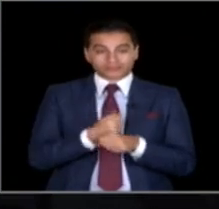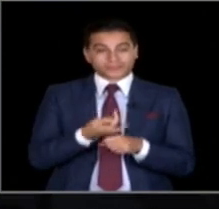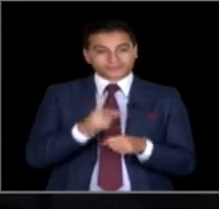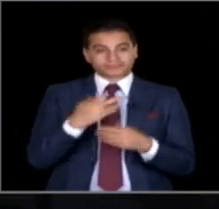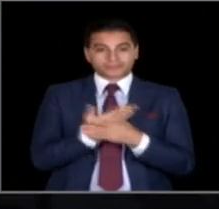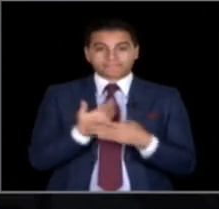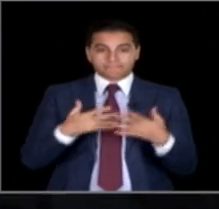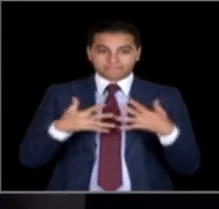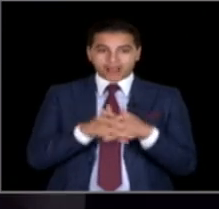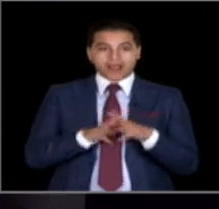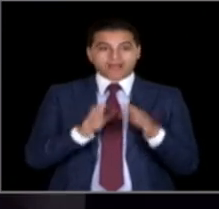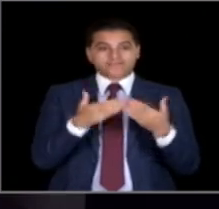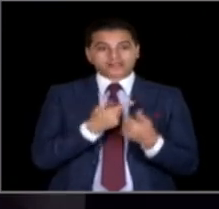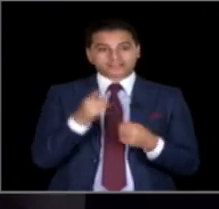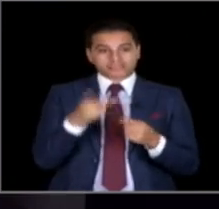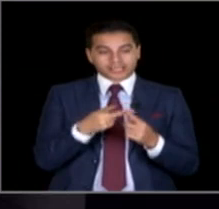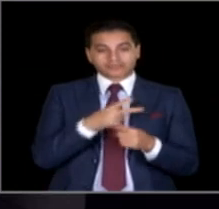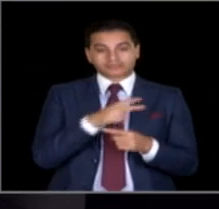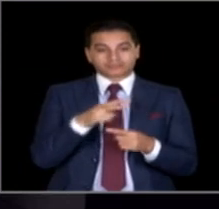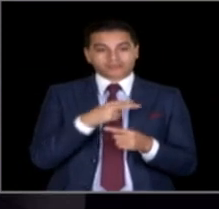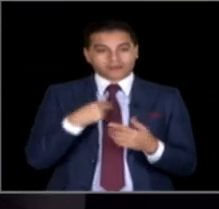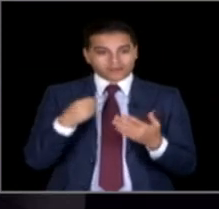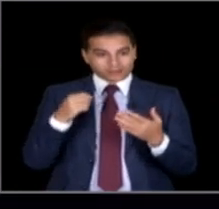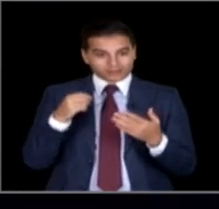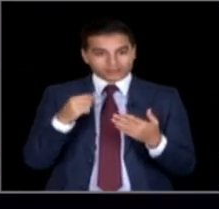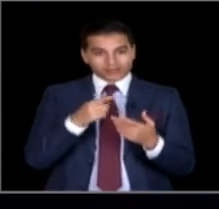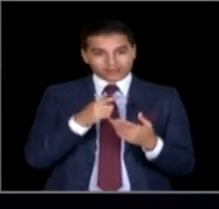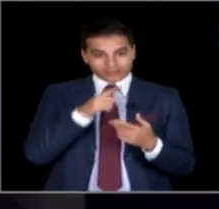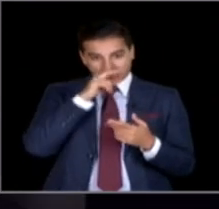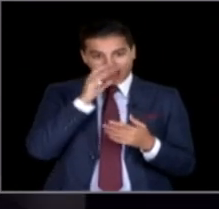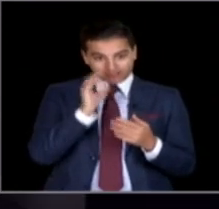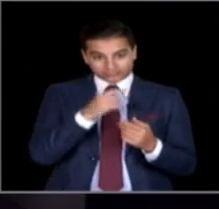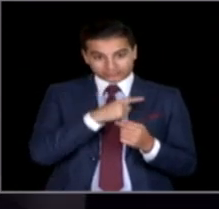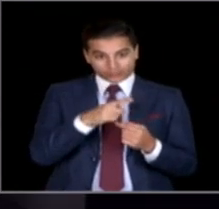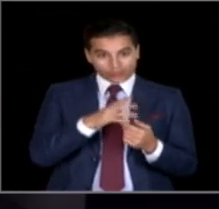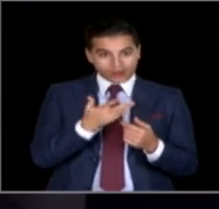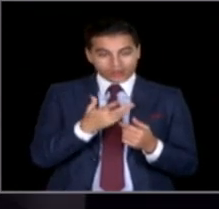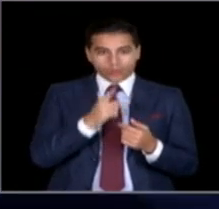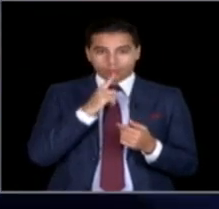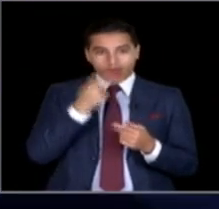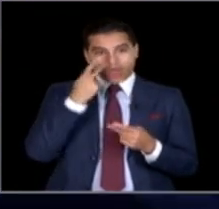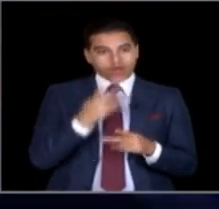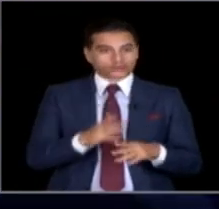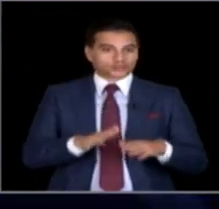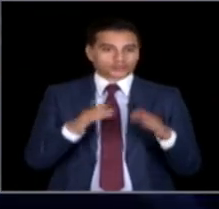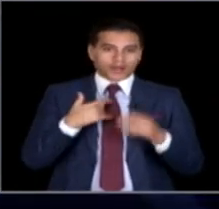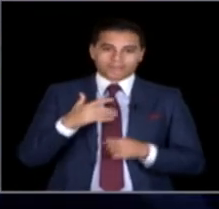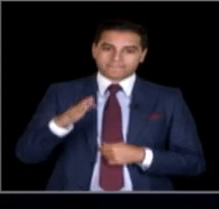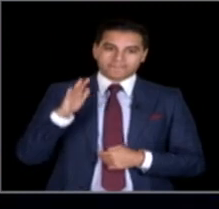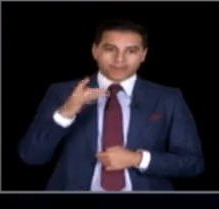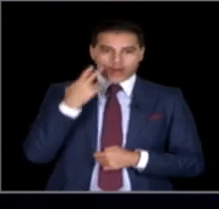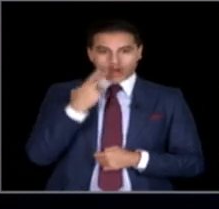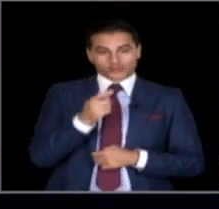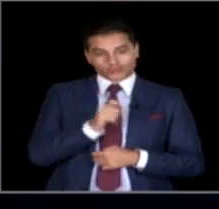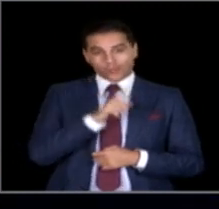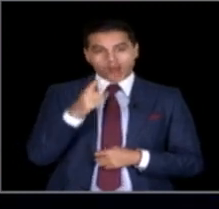ان انا معايا اتنين كانوا شاركوا قبل كده، وصلوا نص نهائي. بس هم تعالب فعلا؟ والله هنشوف بقى في الحلقه ان شاء الله.